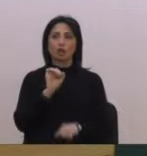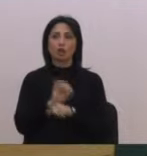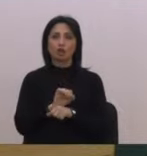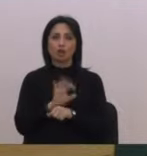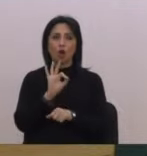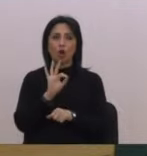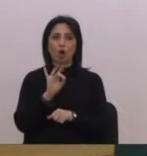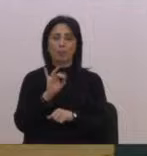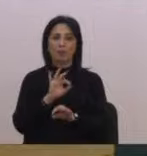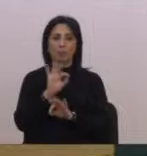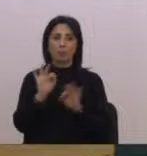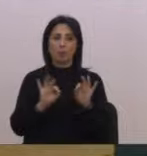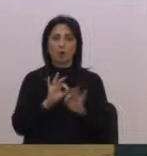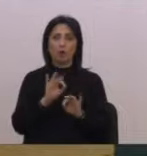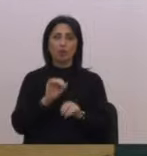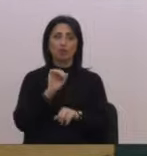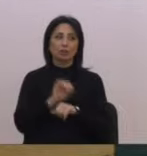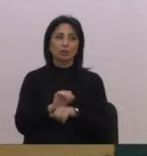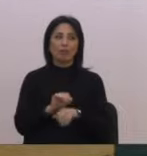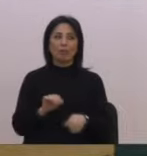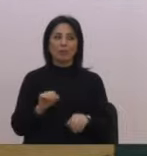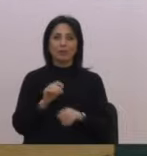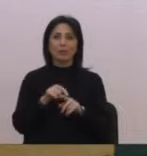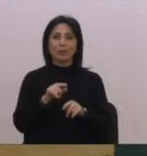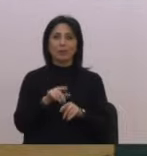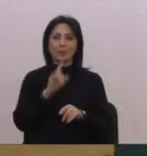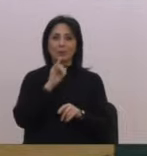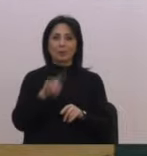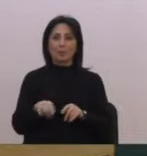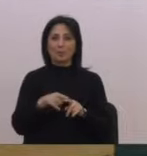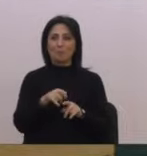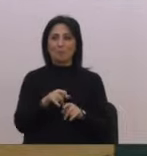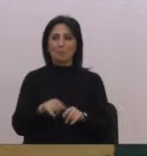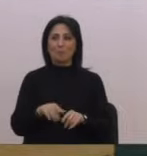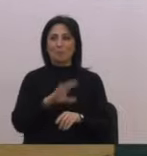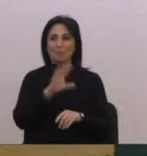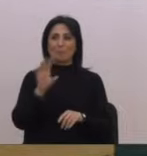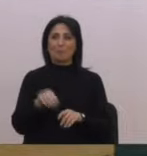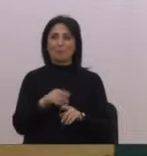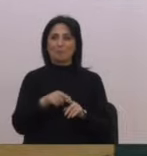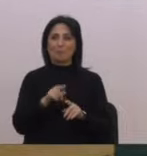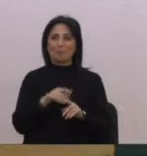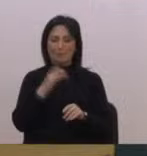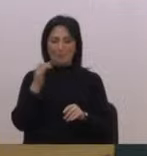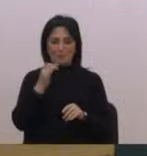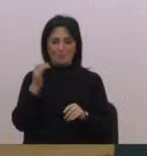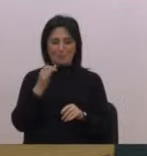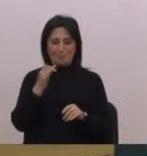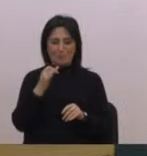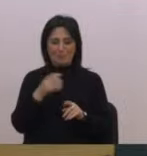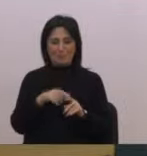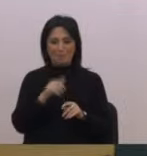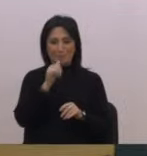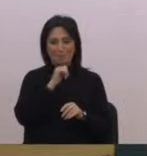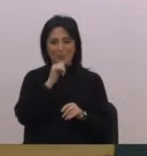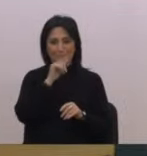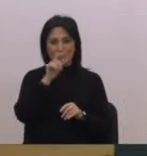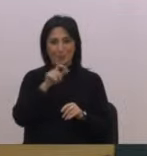ორბის პროექტი. Შეჩერდეს მანამ, სანამ არ იქნება ყველა დაინტერესებული